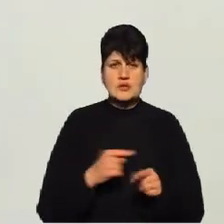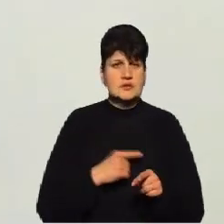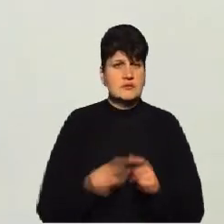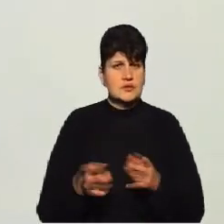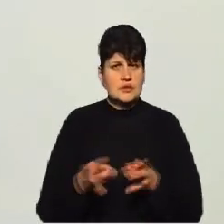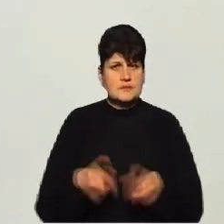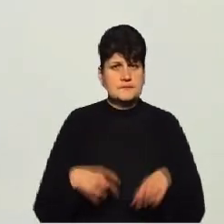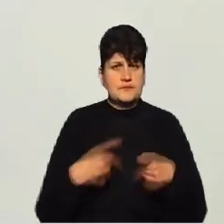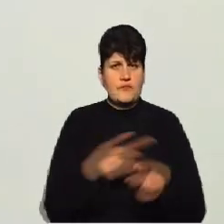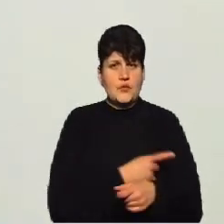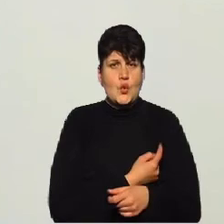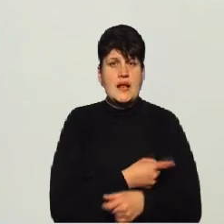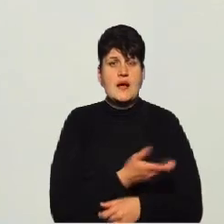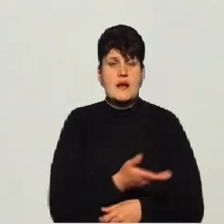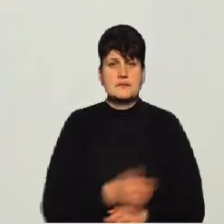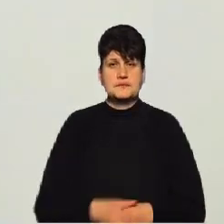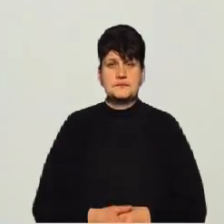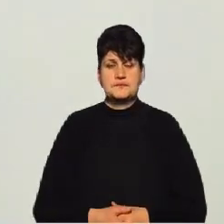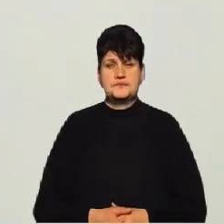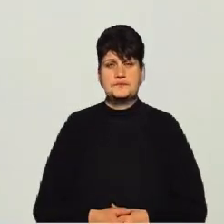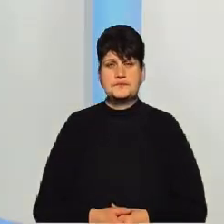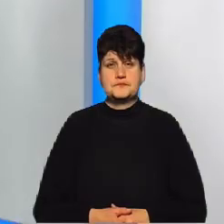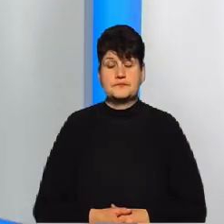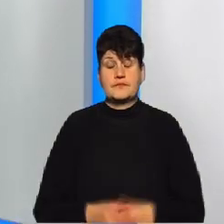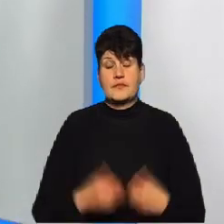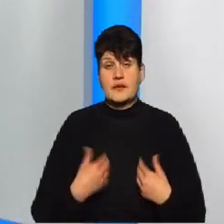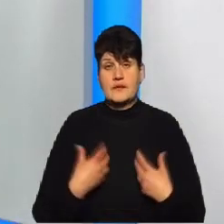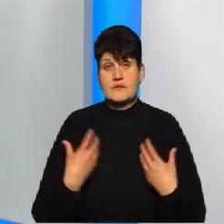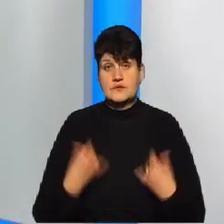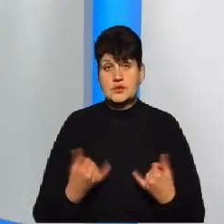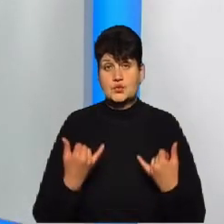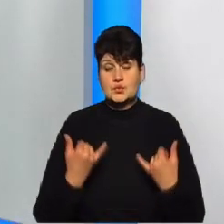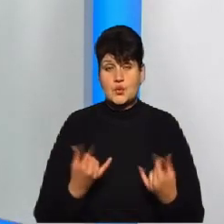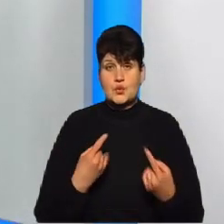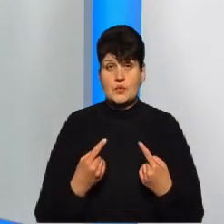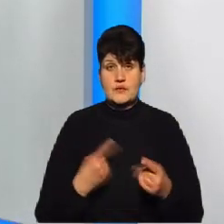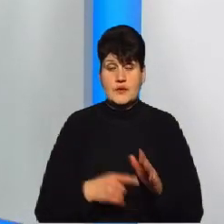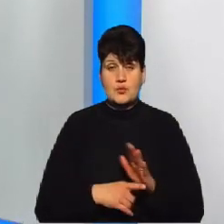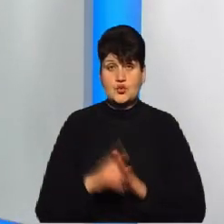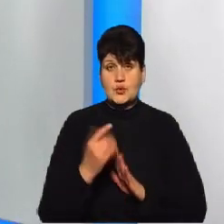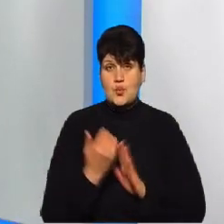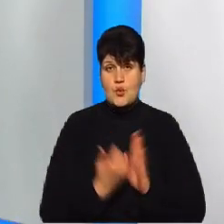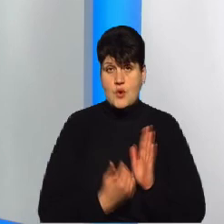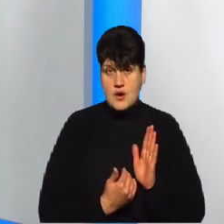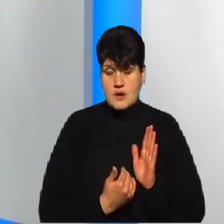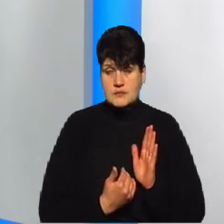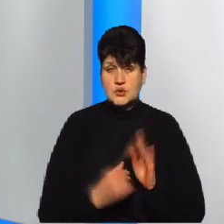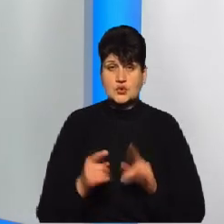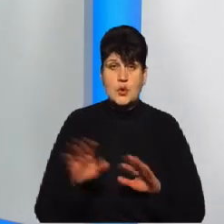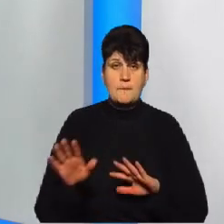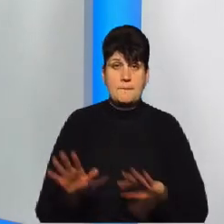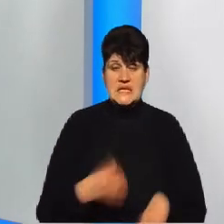лікаря? Ну, як я вже сьогодні говорив на початку програми, що після